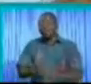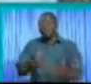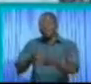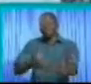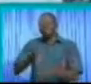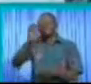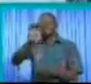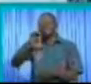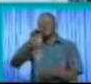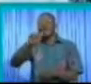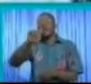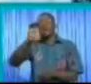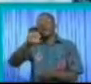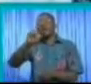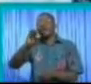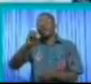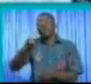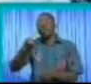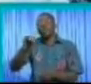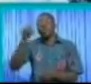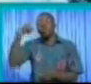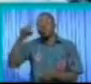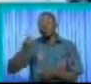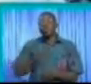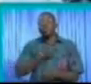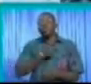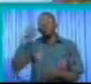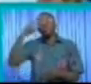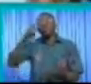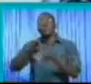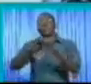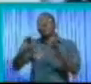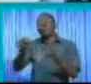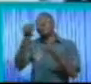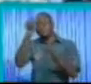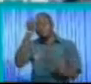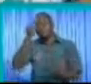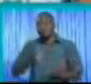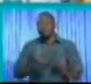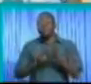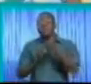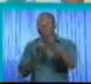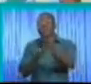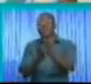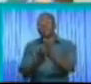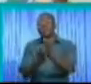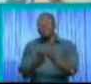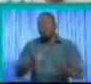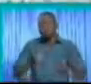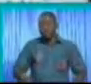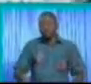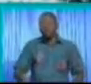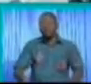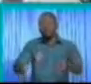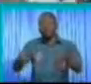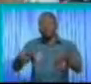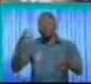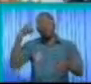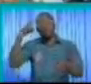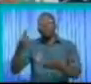d'Ivoire. Nous avons, c'est l'occasion là de présenter les champs de cacaoyers, la